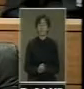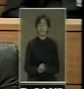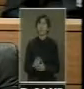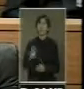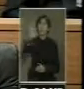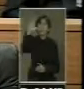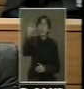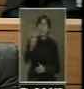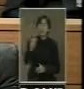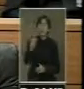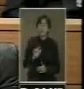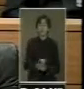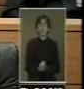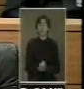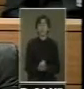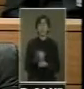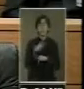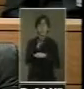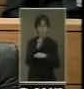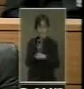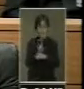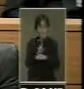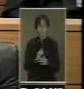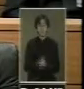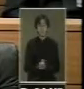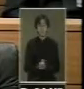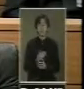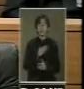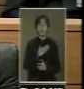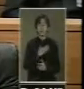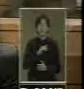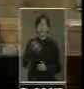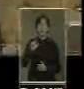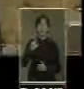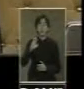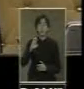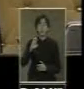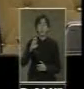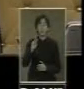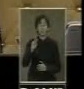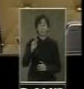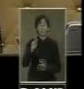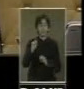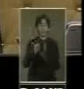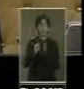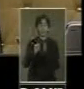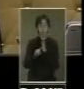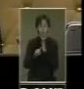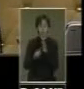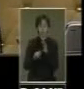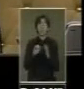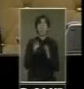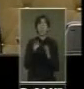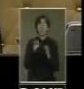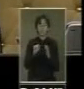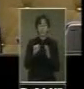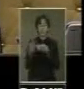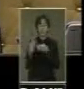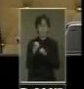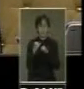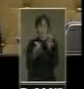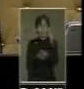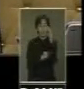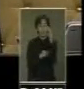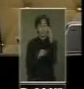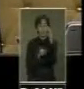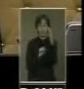ท่านประท้วงอะไรครับ ท่านประธานที่เคารพกระผมชินวรบรรจเกียรติพรรคประชาธิปัตย์จากจังหวัดนครศรีธรรมราชครับในฐ